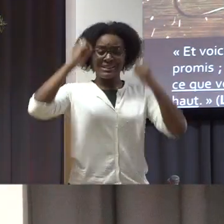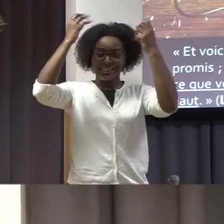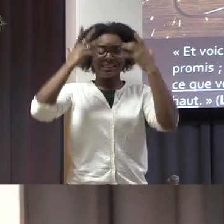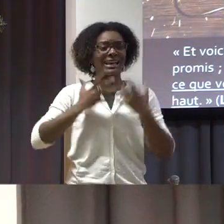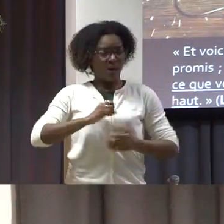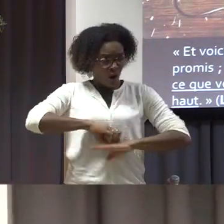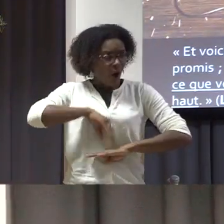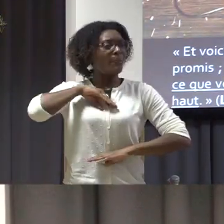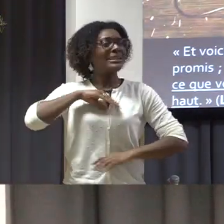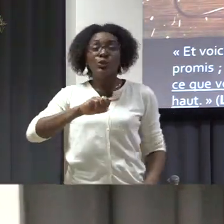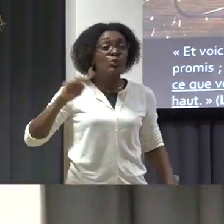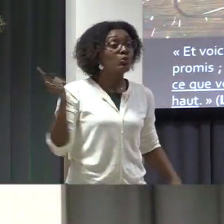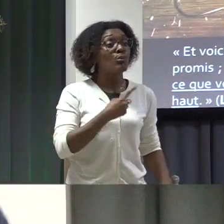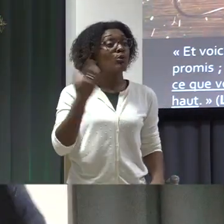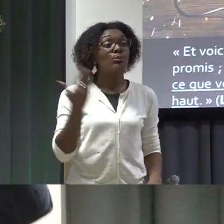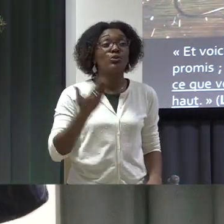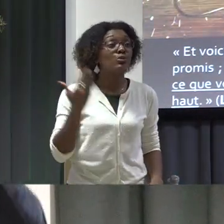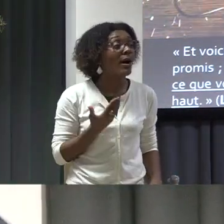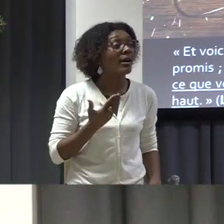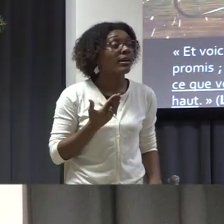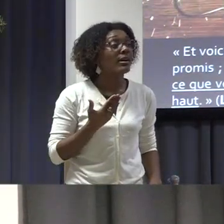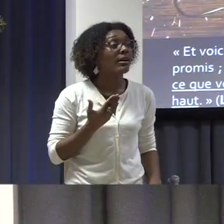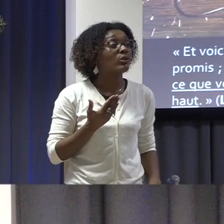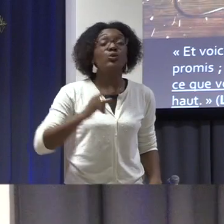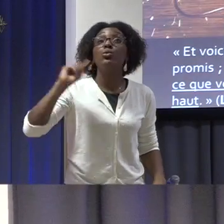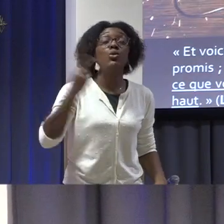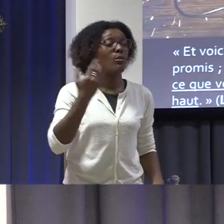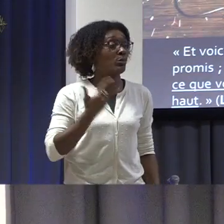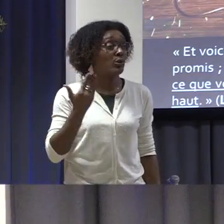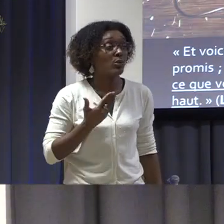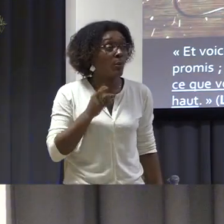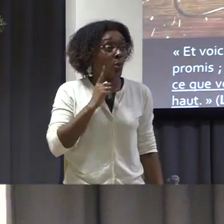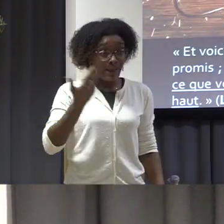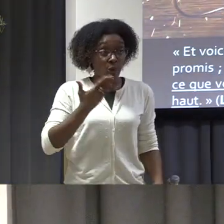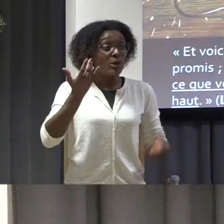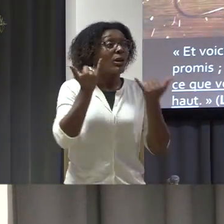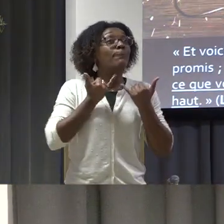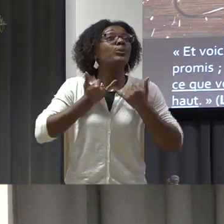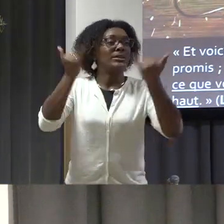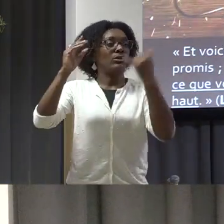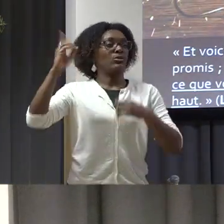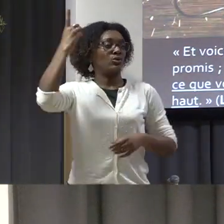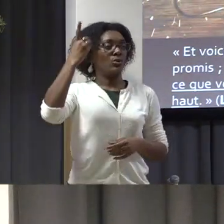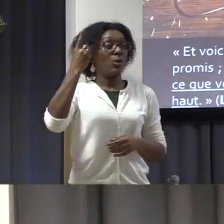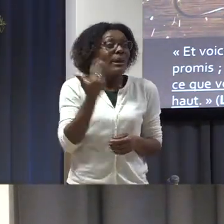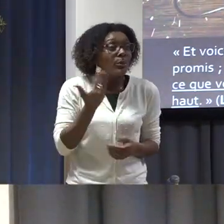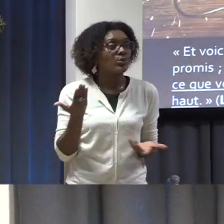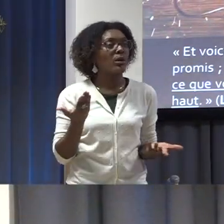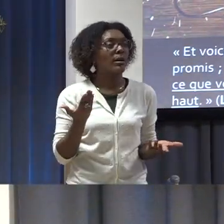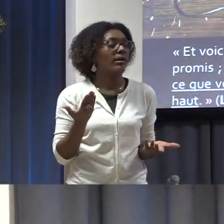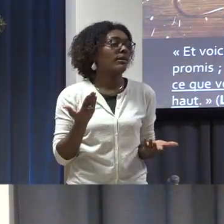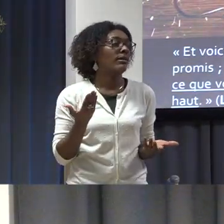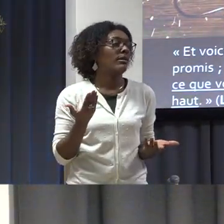dieu parce que la différence c'est la puissance de dieu dans notre vie on peut demander on peut formuler des voeux